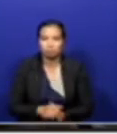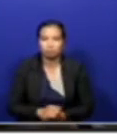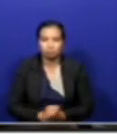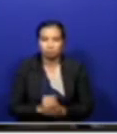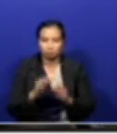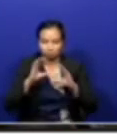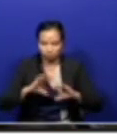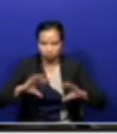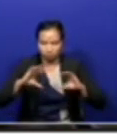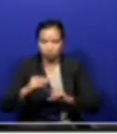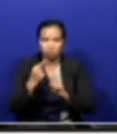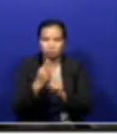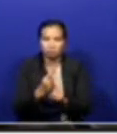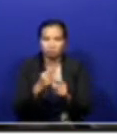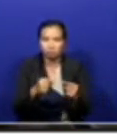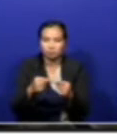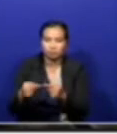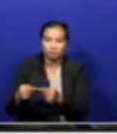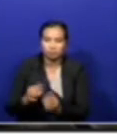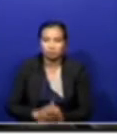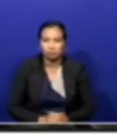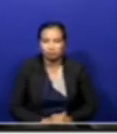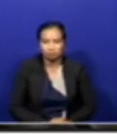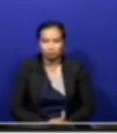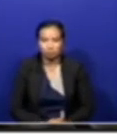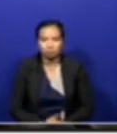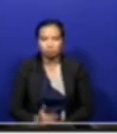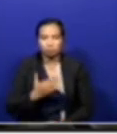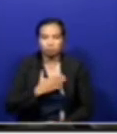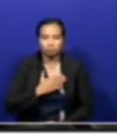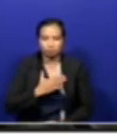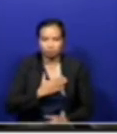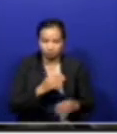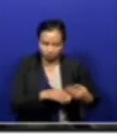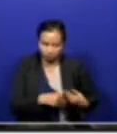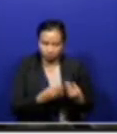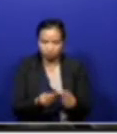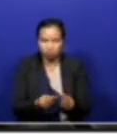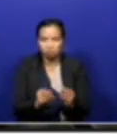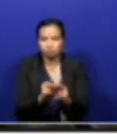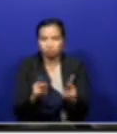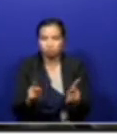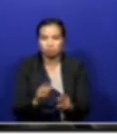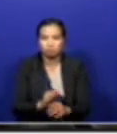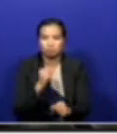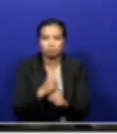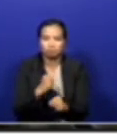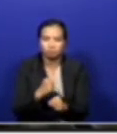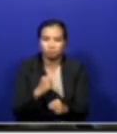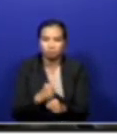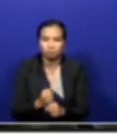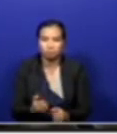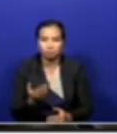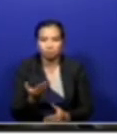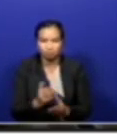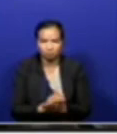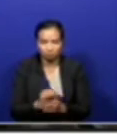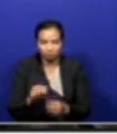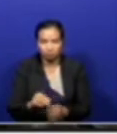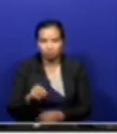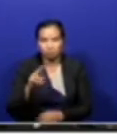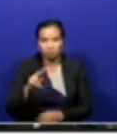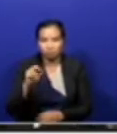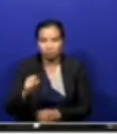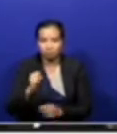บาลจะต้องติดตามอย่างต่อเนื่องนะครับเพราะฉะนั้นผมให้กำลังใจคณะกรรมการคณะนี้นะครับนี่แหละครับพอมีรัฐสภามัน